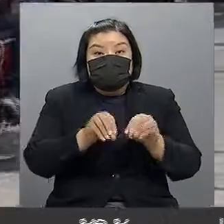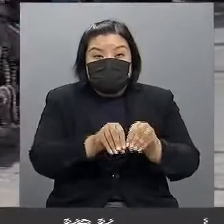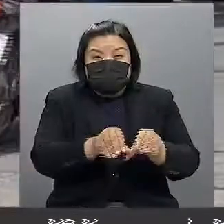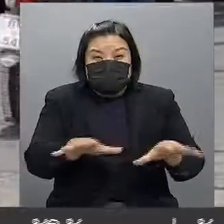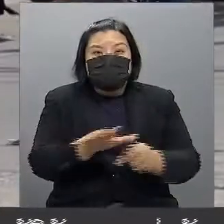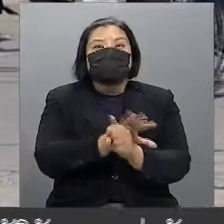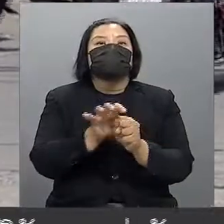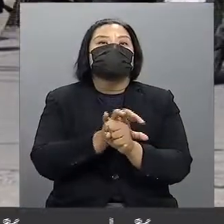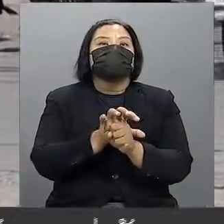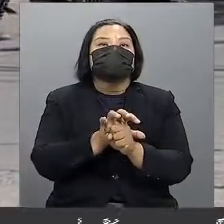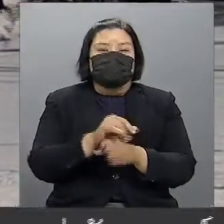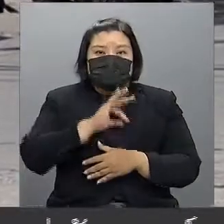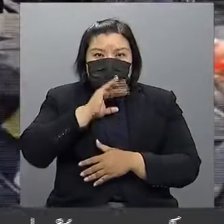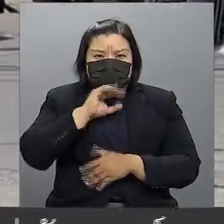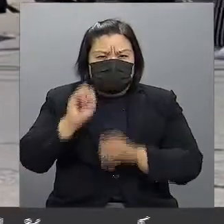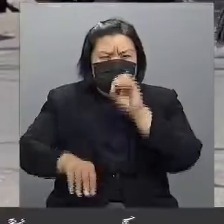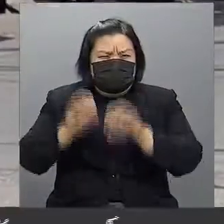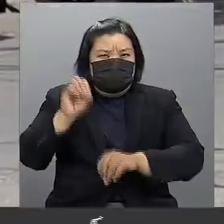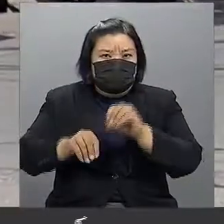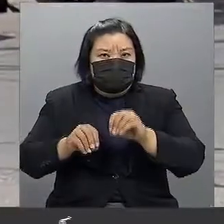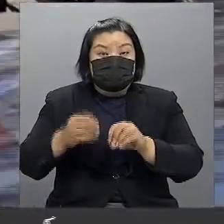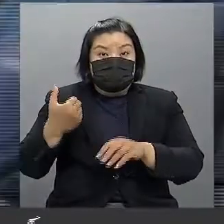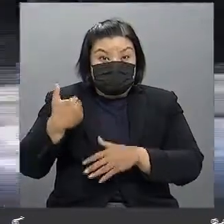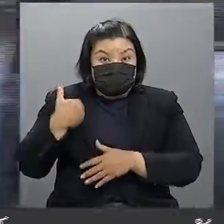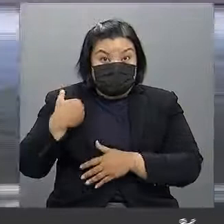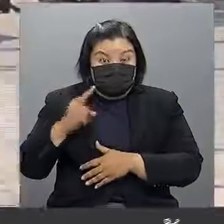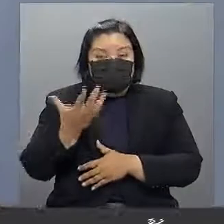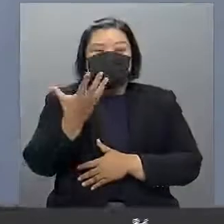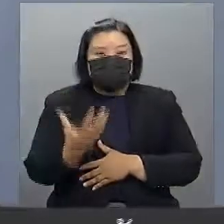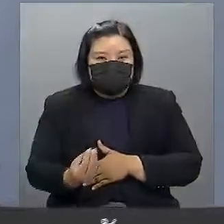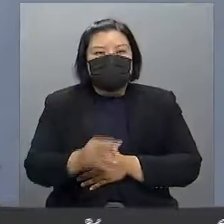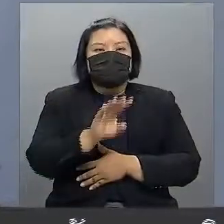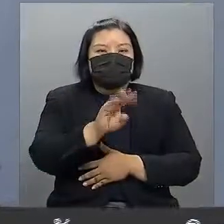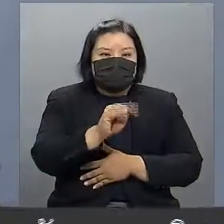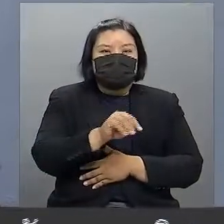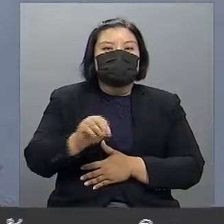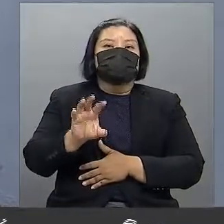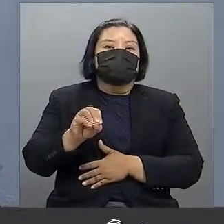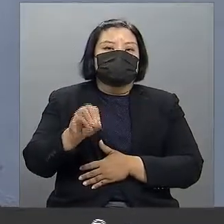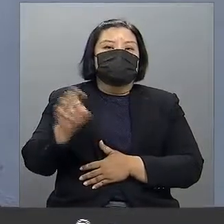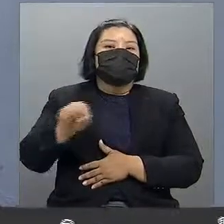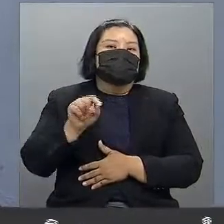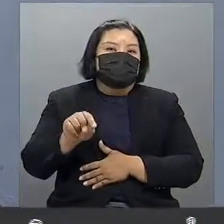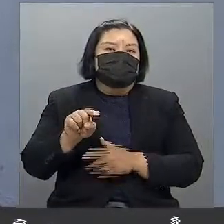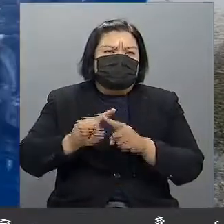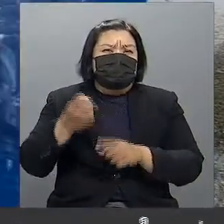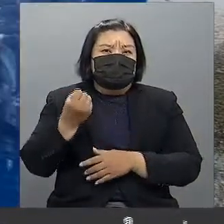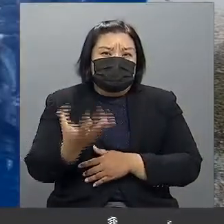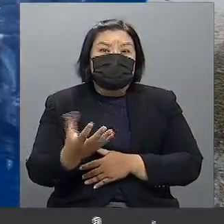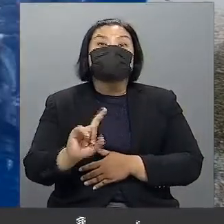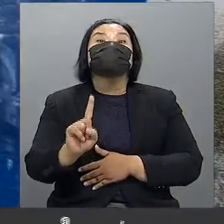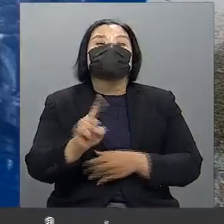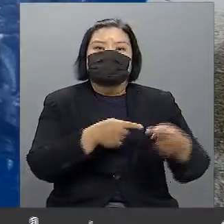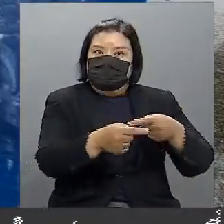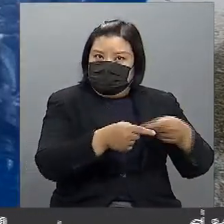ริมาณขยะทั่วไปลดลงร้อยละ40ถึง50แต่ขยะพลาสติกกลับมีปริมาณเพิ่